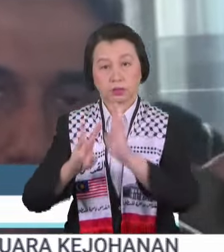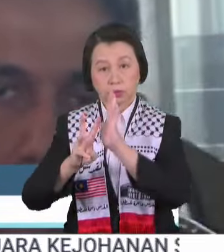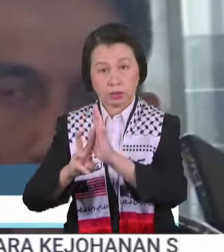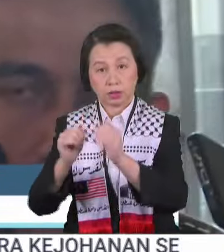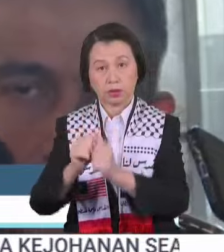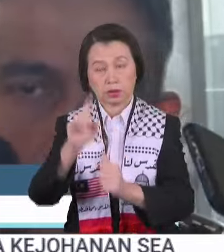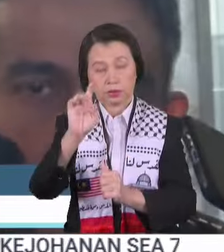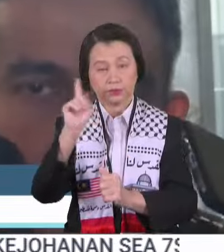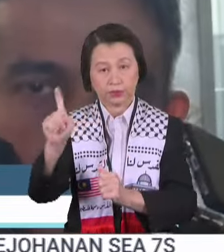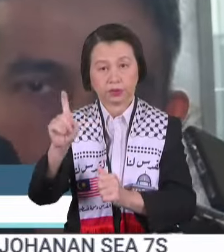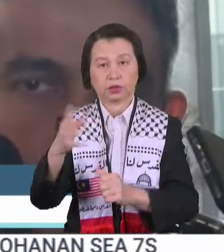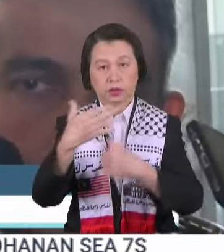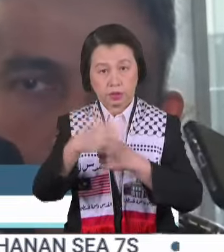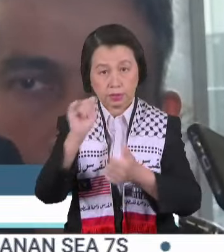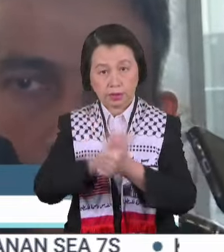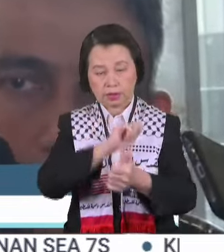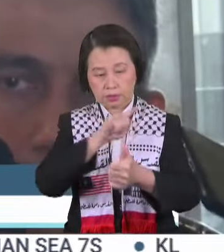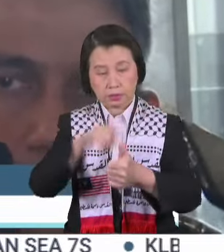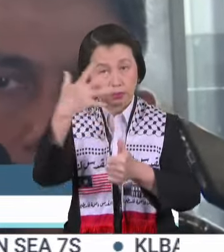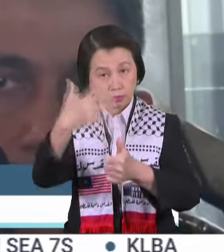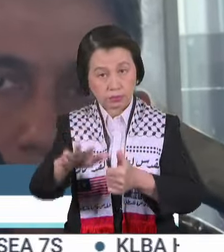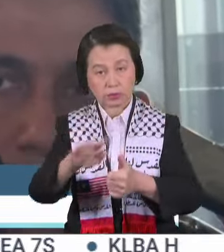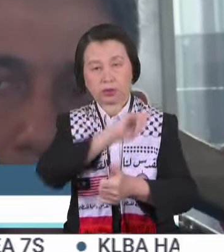due diligence itu